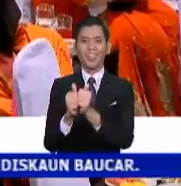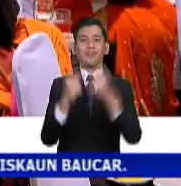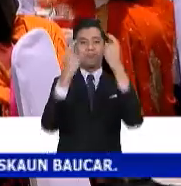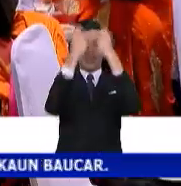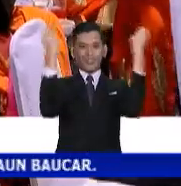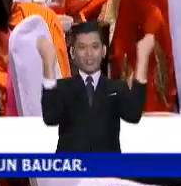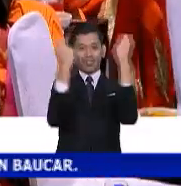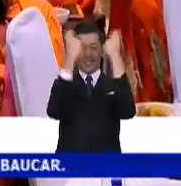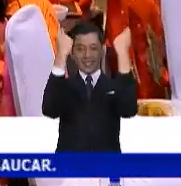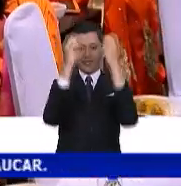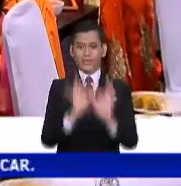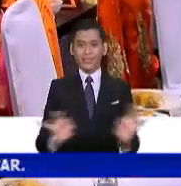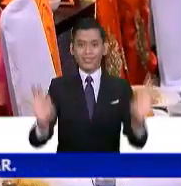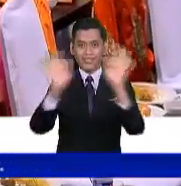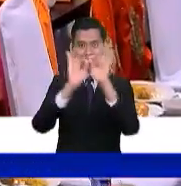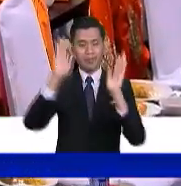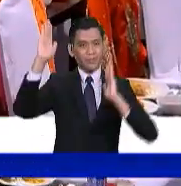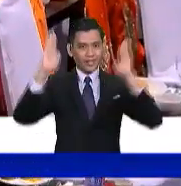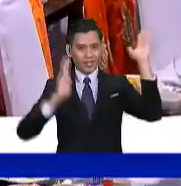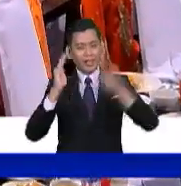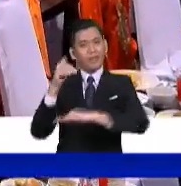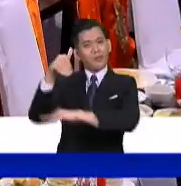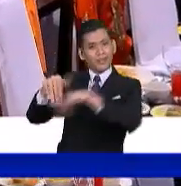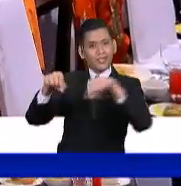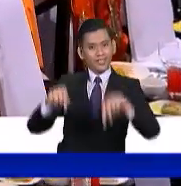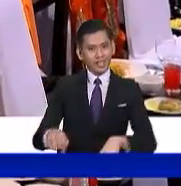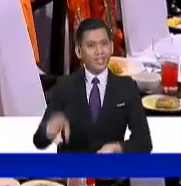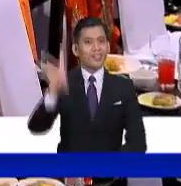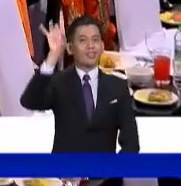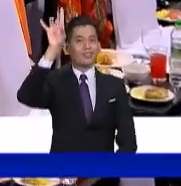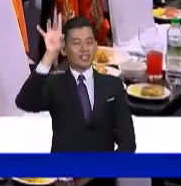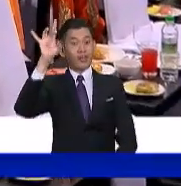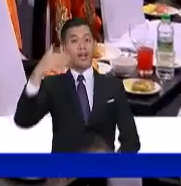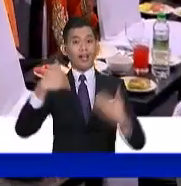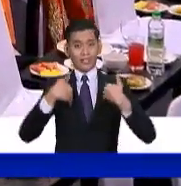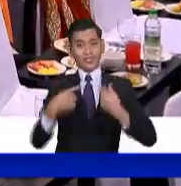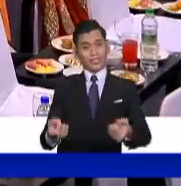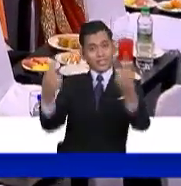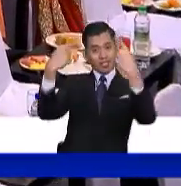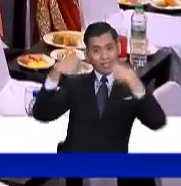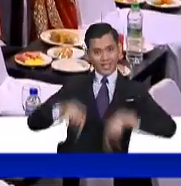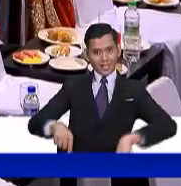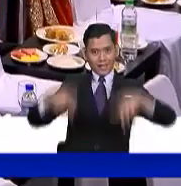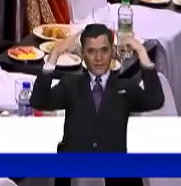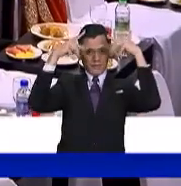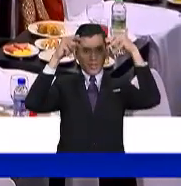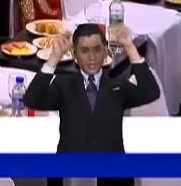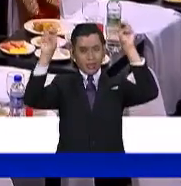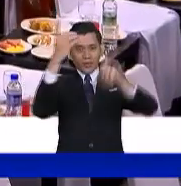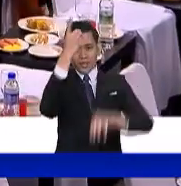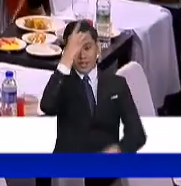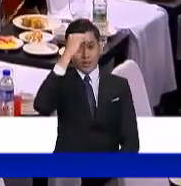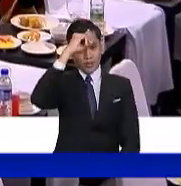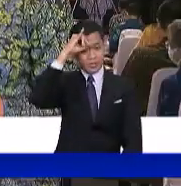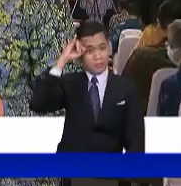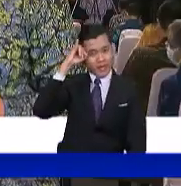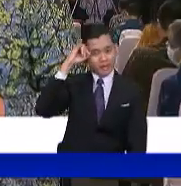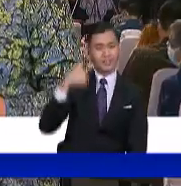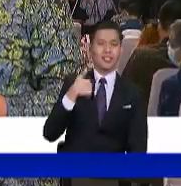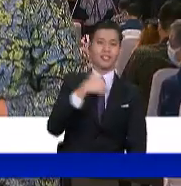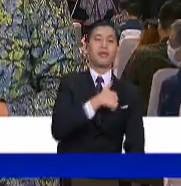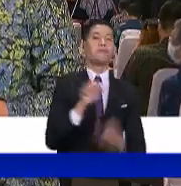negara kita ini. Dalam konteks ini, pada malam ini, insyaAllah dengan kehadiran Yang Amat Berhormat Perdana Menteri yang akan bersama-sama kita, kita akan